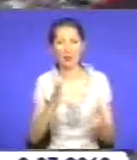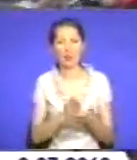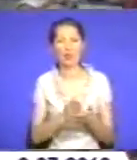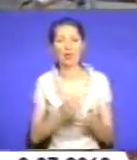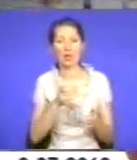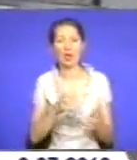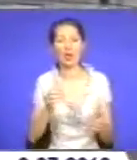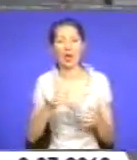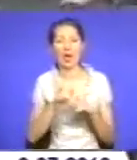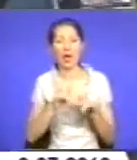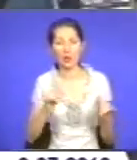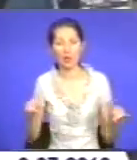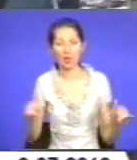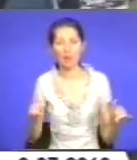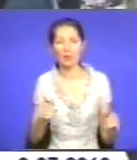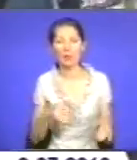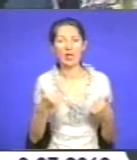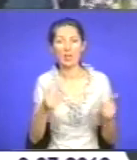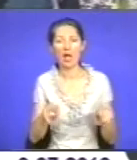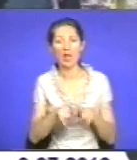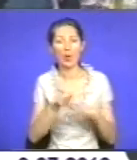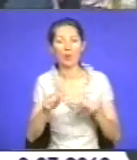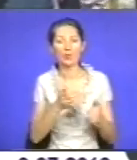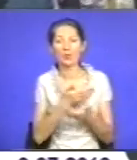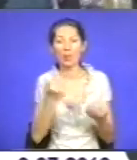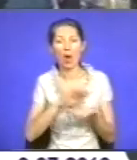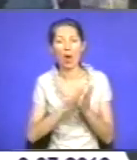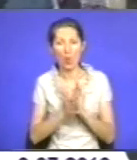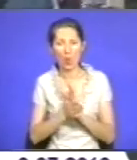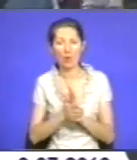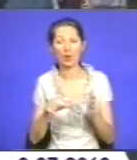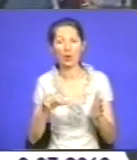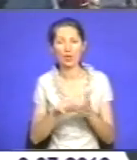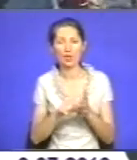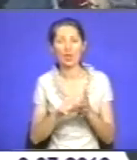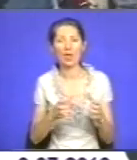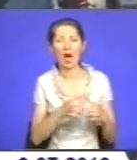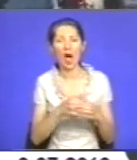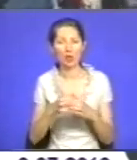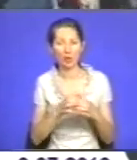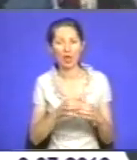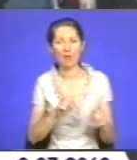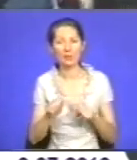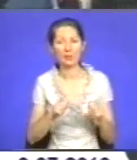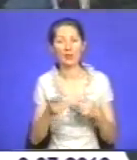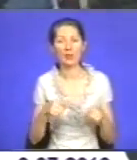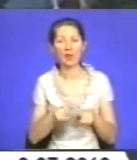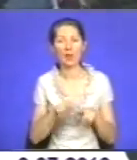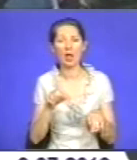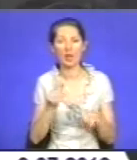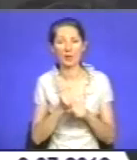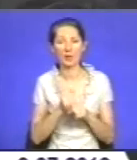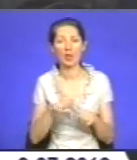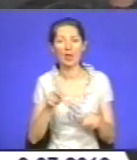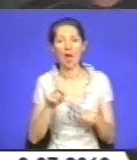безпечного пересування. Учасники зустрічі, ініційованої Асоціацією велосипедистів Тернополя та обласним управлінням Державтоінспекції, обговорили найактуальніші